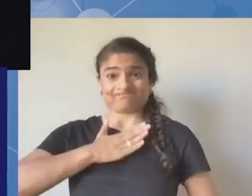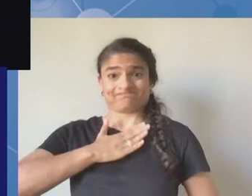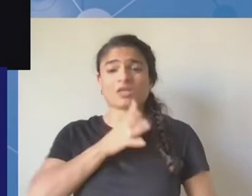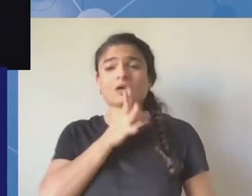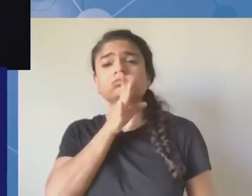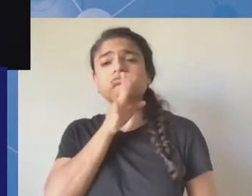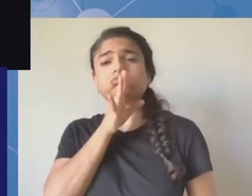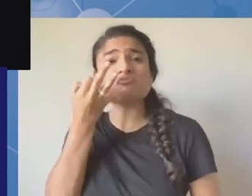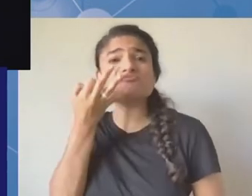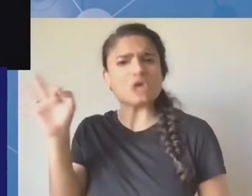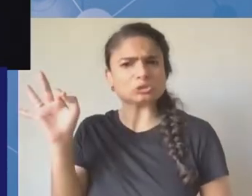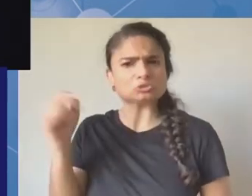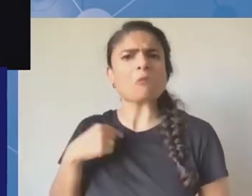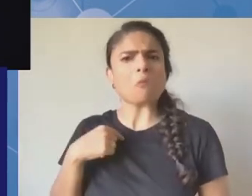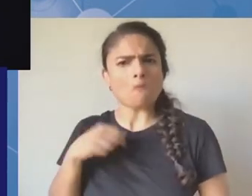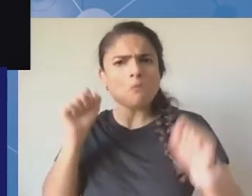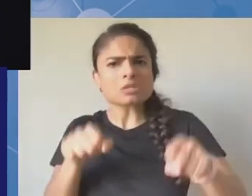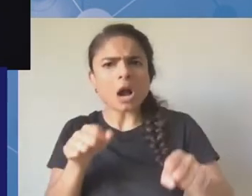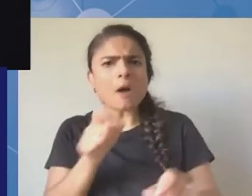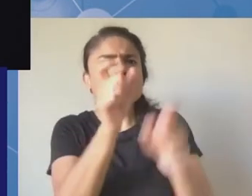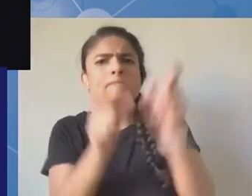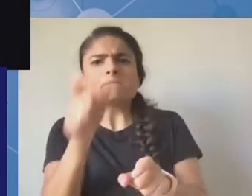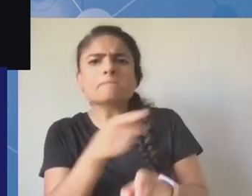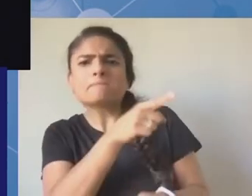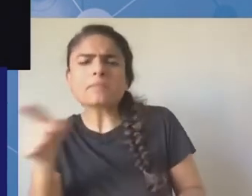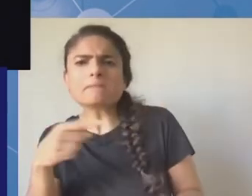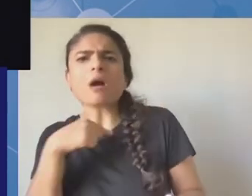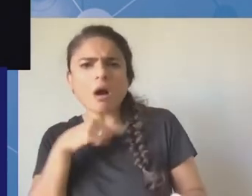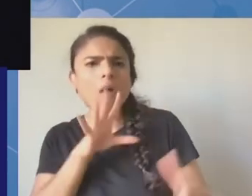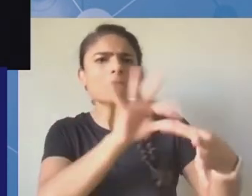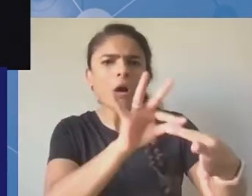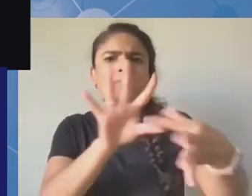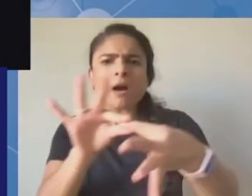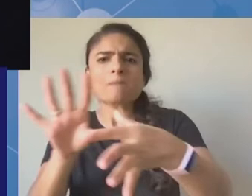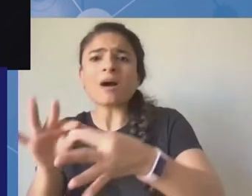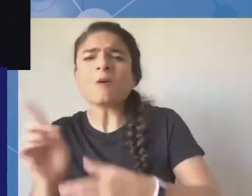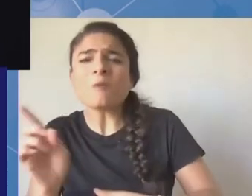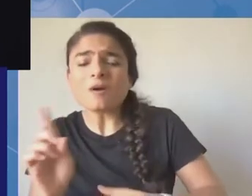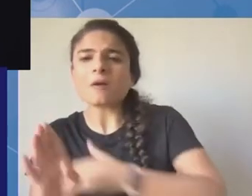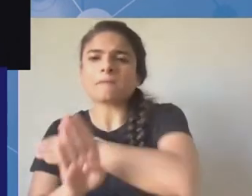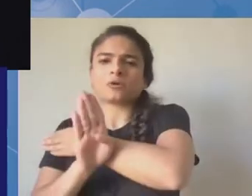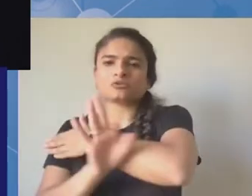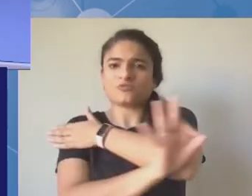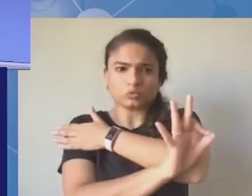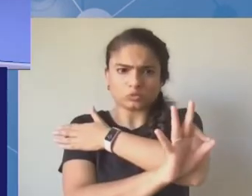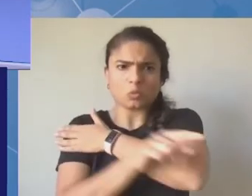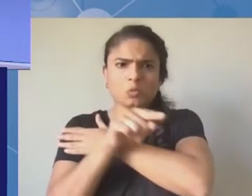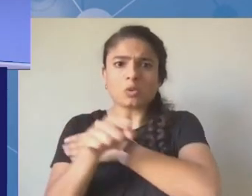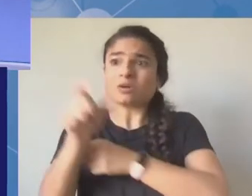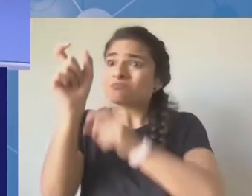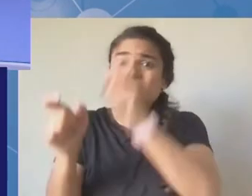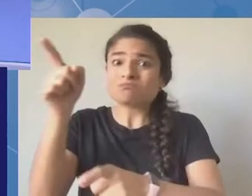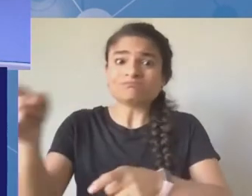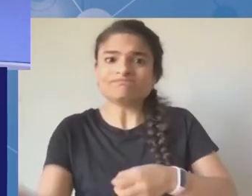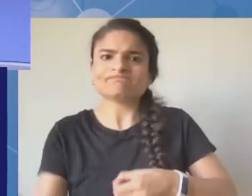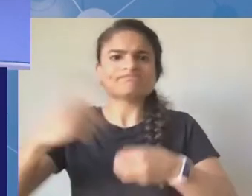الجلسات الخاصة بالإرشاد والتوجيه. أنا أتحدث اللغة الفرنسية وتواصلت مع زوار